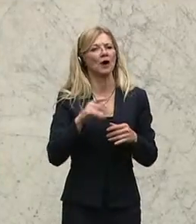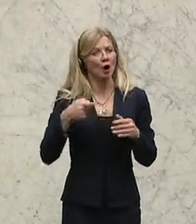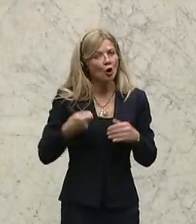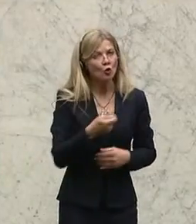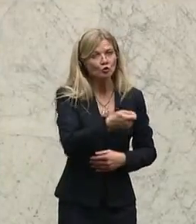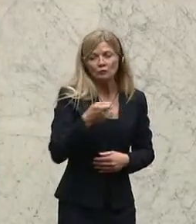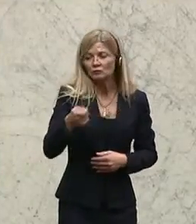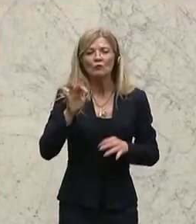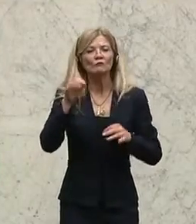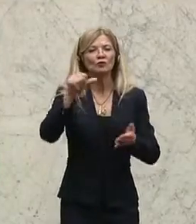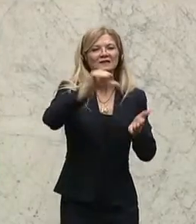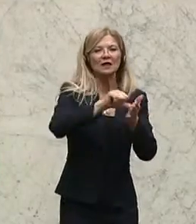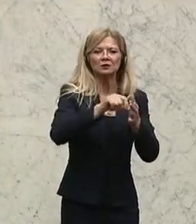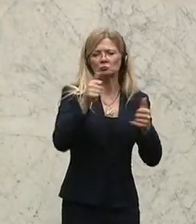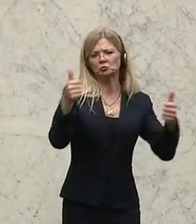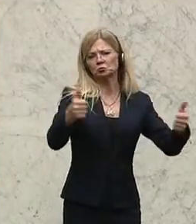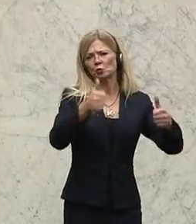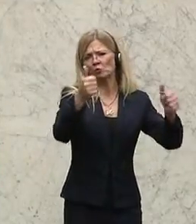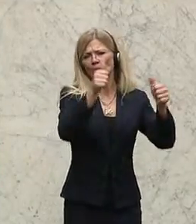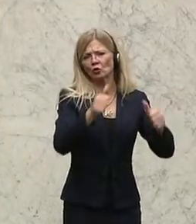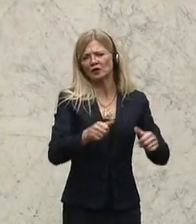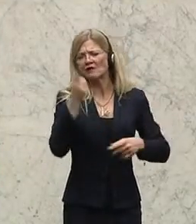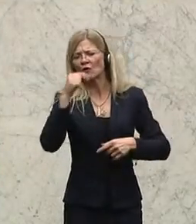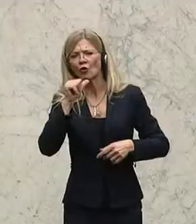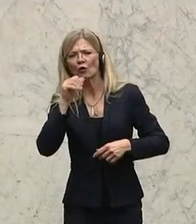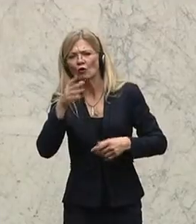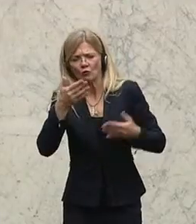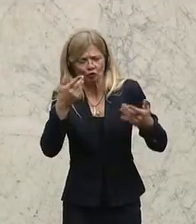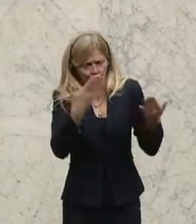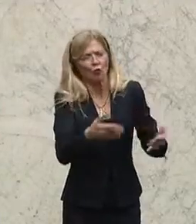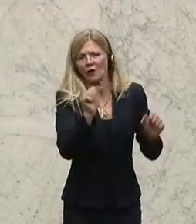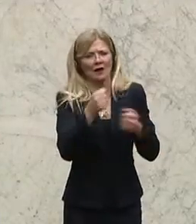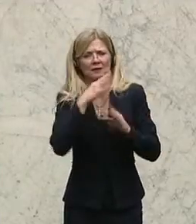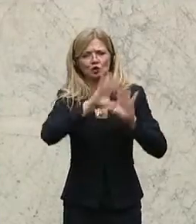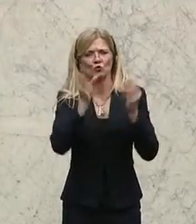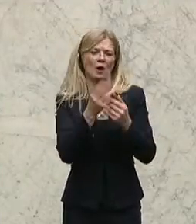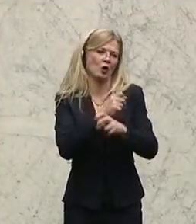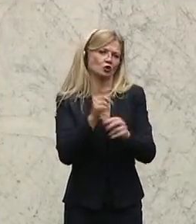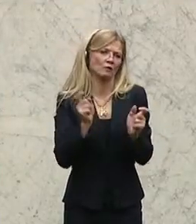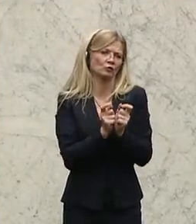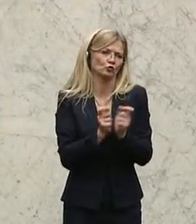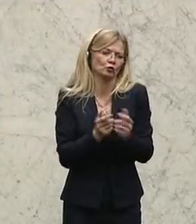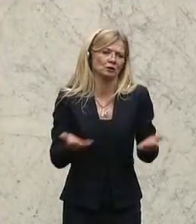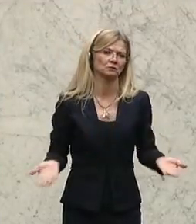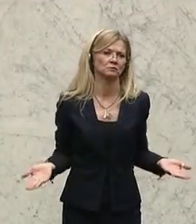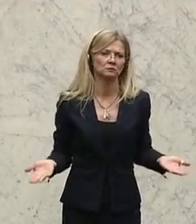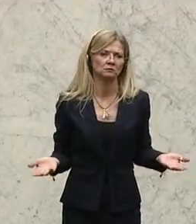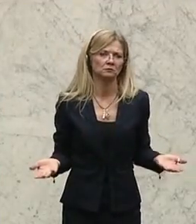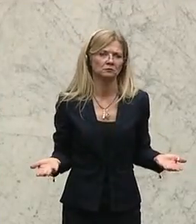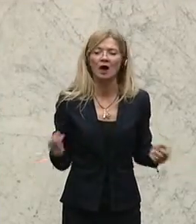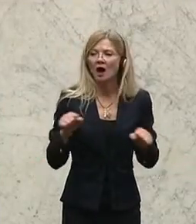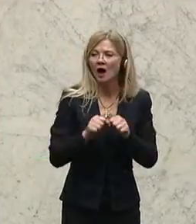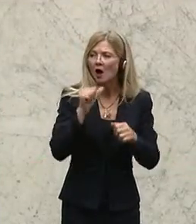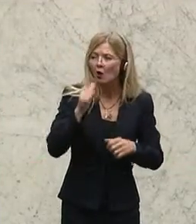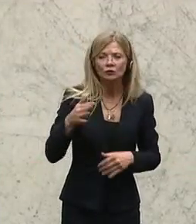das als Parademodell gilt, wieso in Österreich nicht überall funktionieren kann. Ich habe auch nichts gehört noch über Modelle, die in